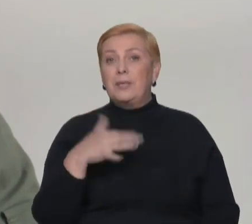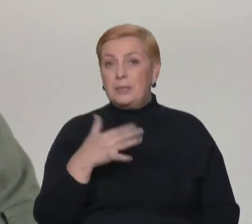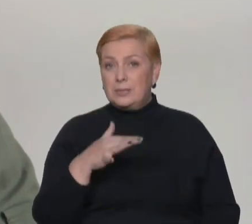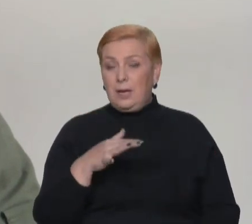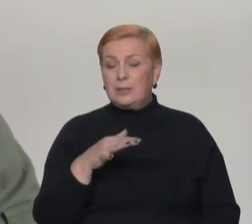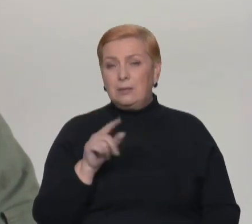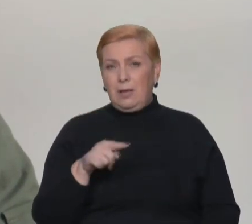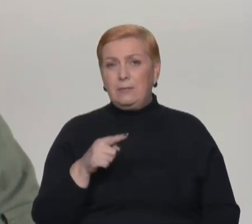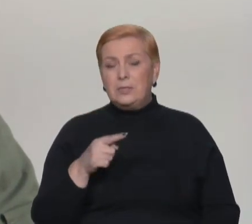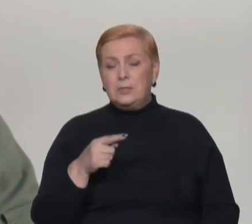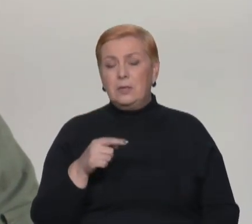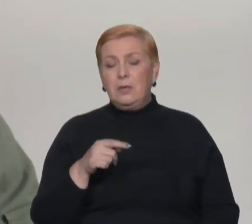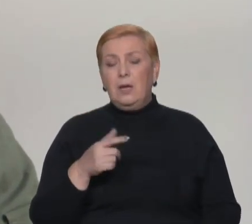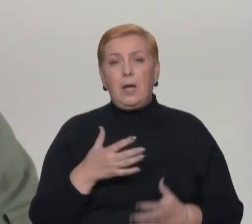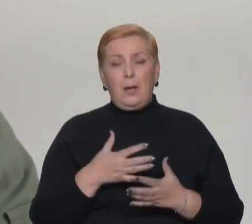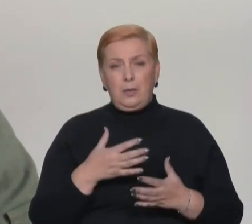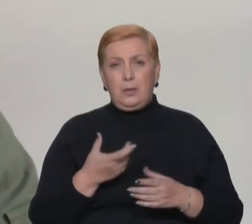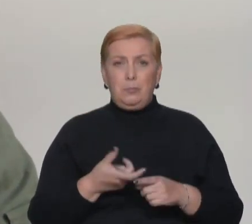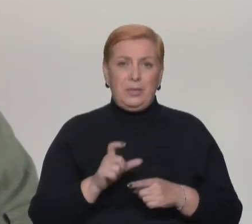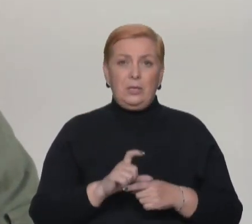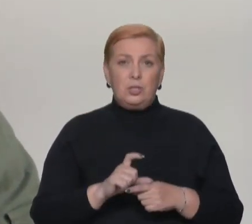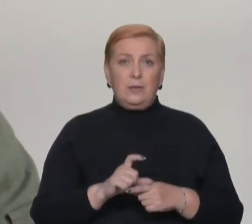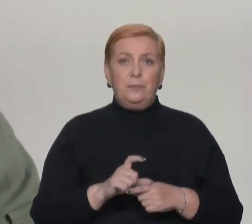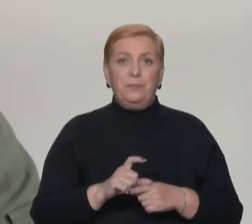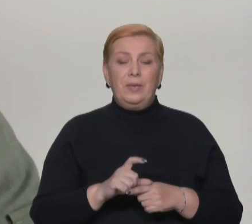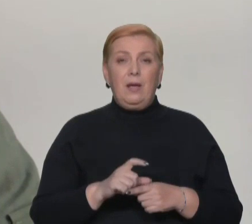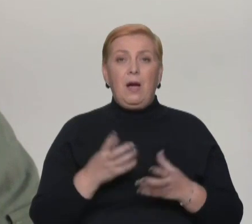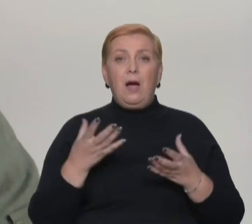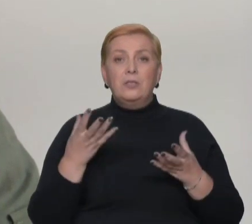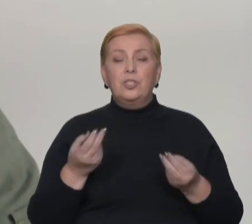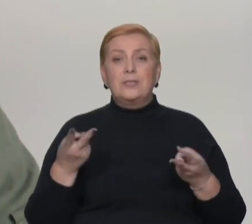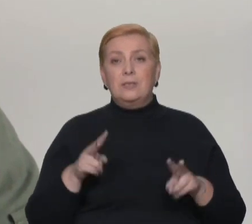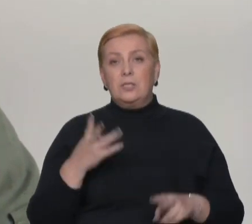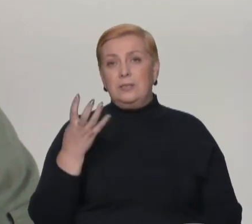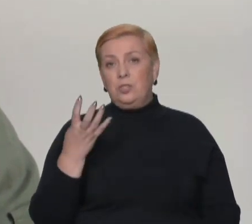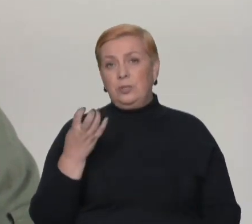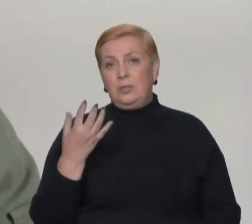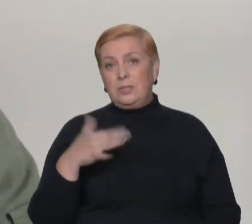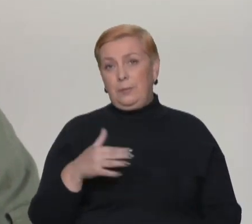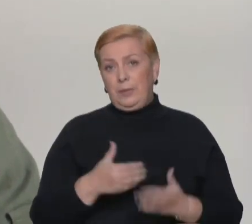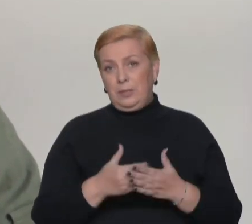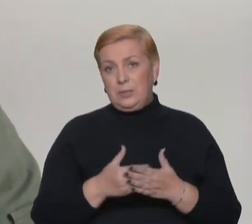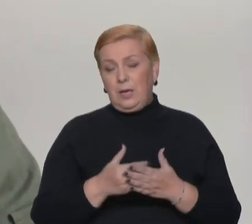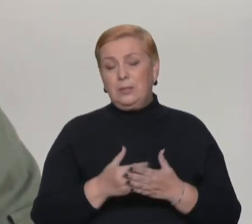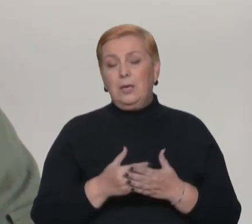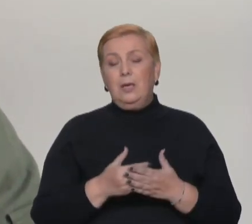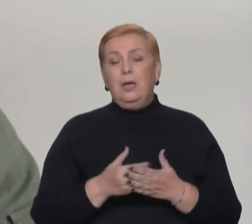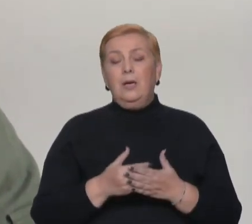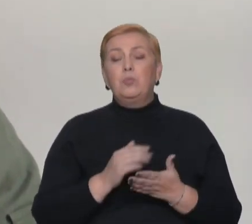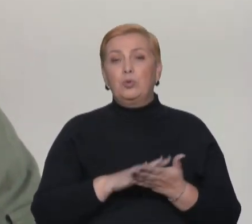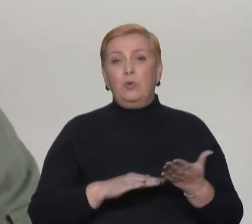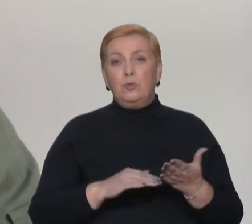350 дтей вывезено СМИ разом залишаеться 450 продовж роботу и на